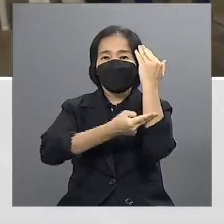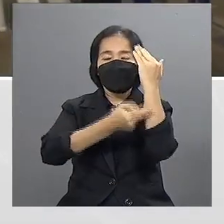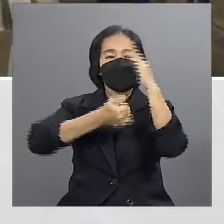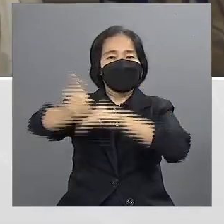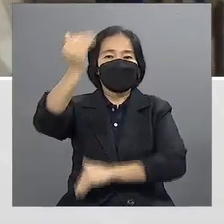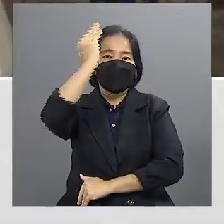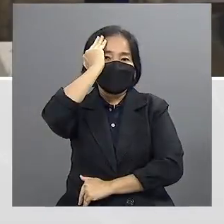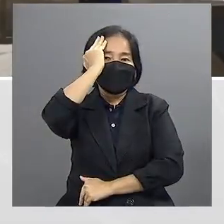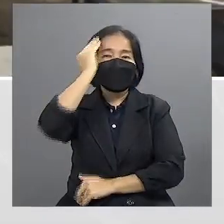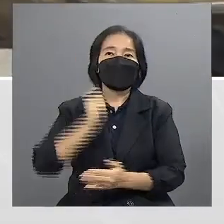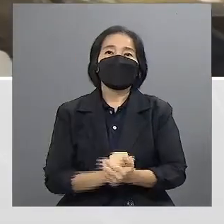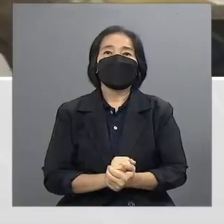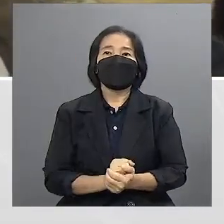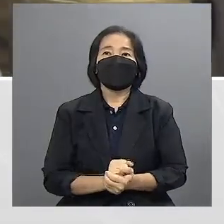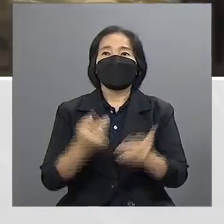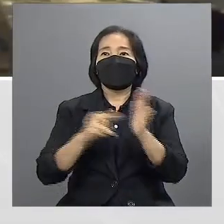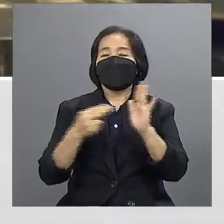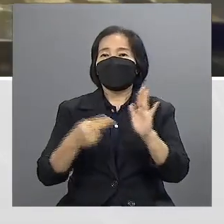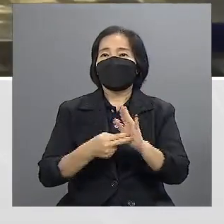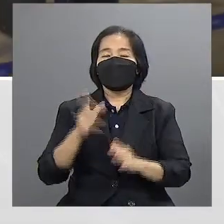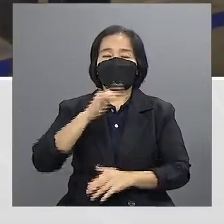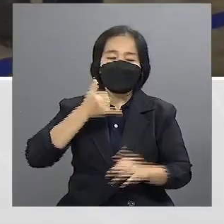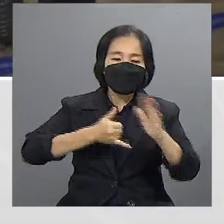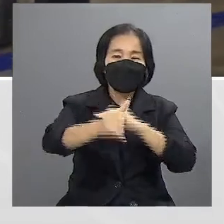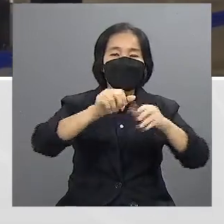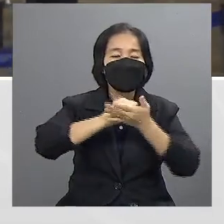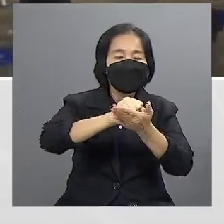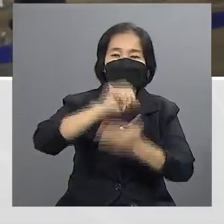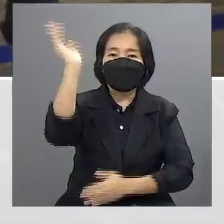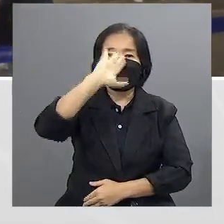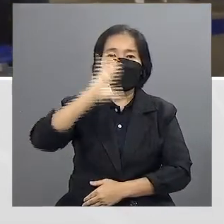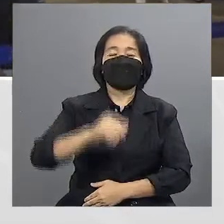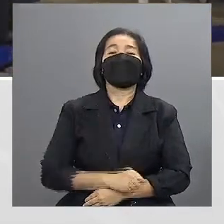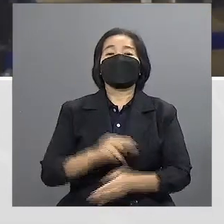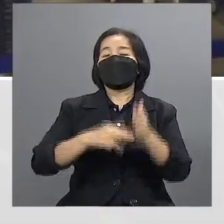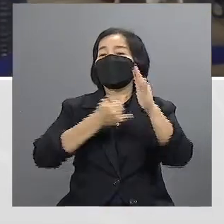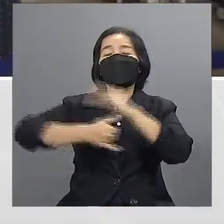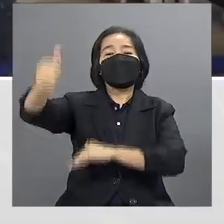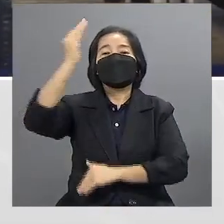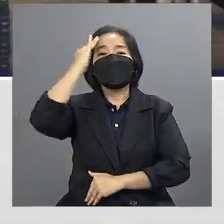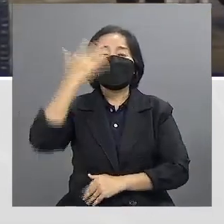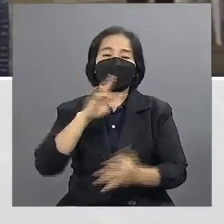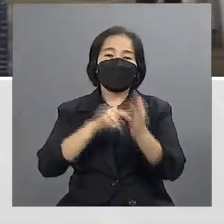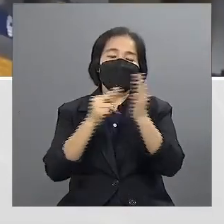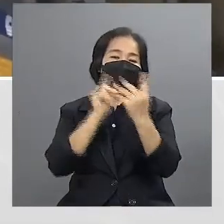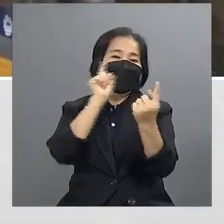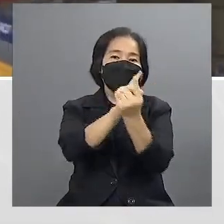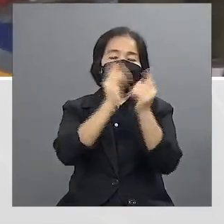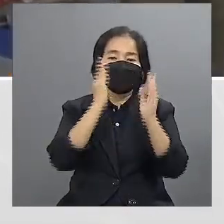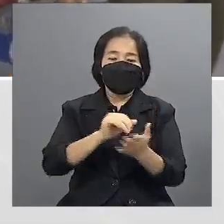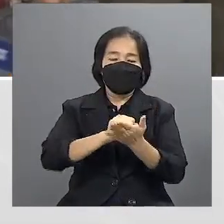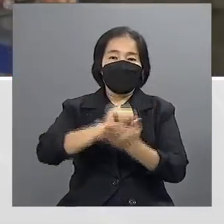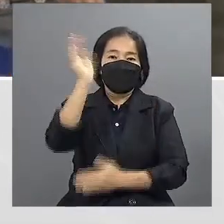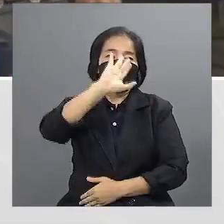Caesar might not register devolเพื่อลด Deviสำหบการเจอกัเพระว่า ช่งที่มองมาลงถึงเราจับเขา